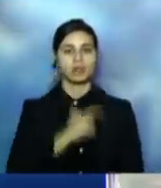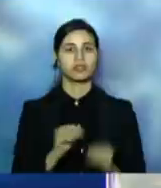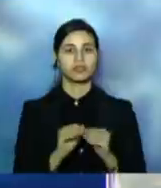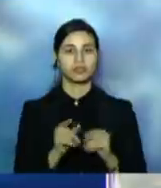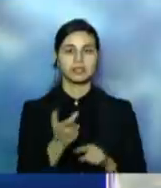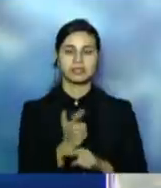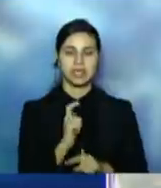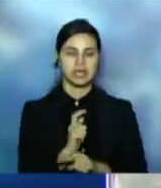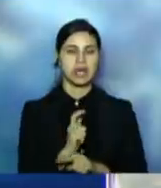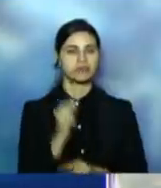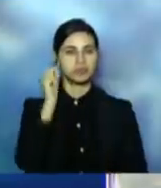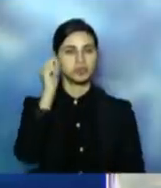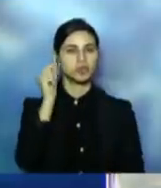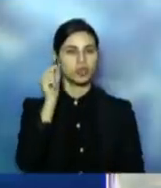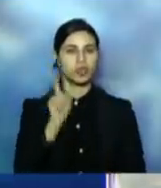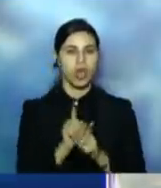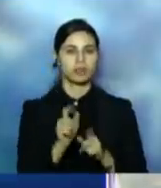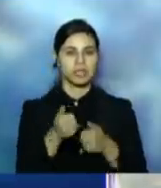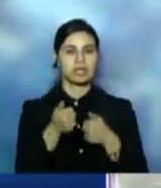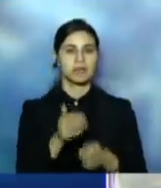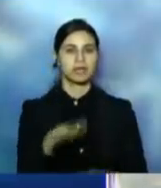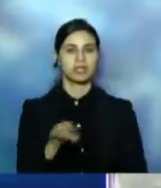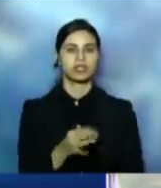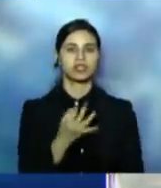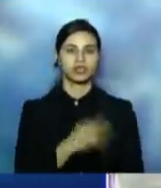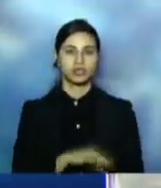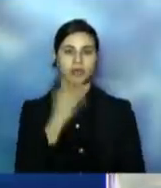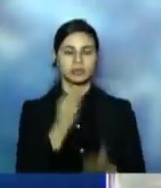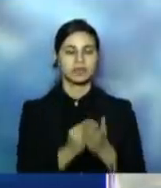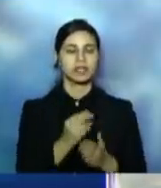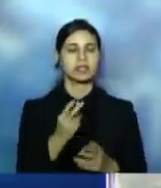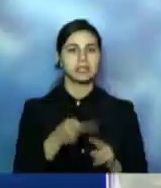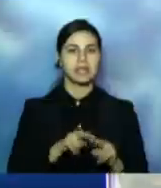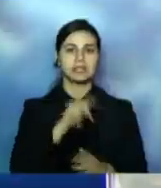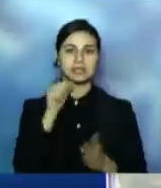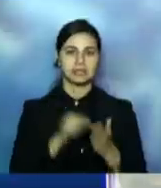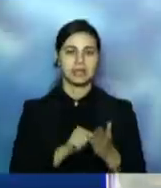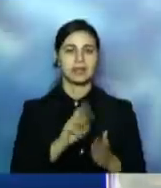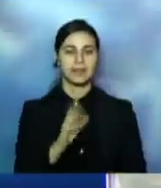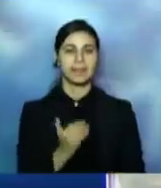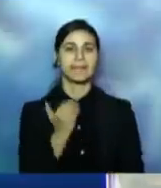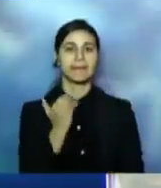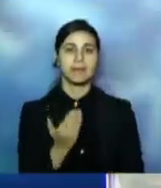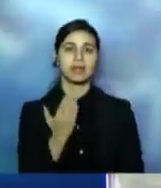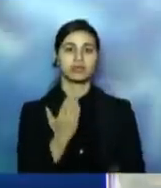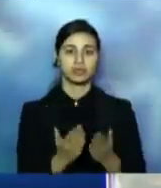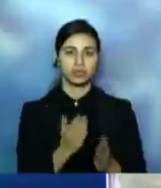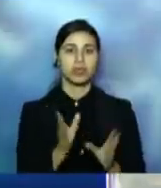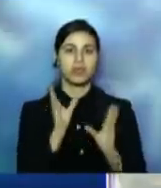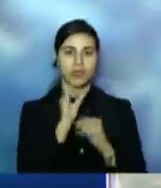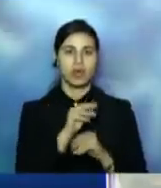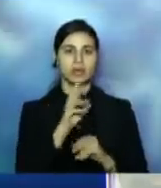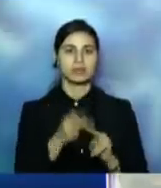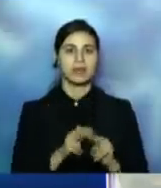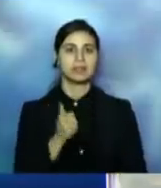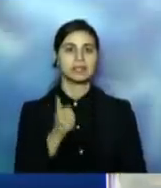ძალიან დაეხმარება თქვენ შვილებს, თქვენს მიერ გააზრებული ეს საკითხი და მას თუ მოახერხებთ და